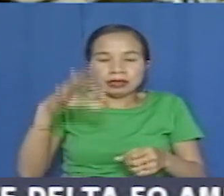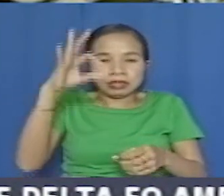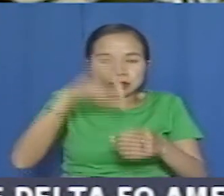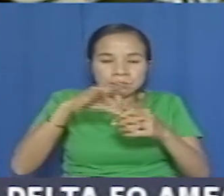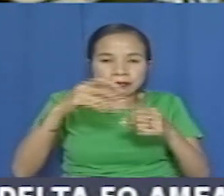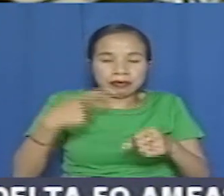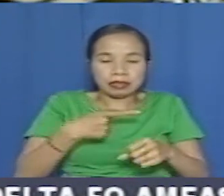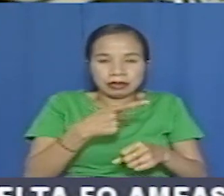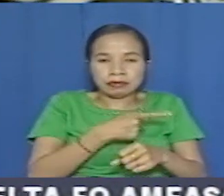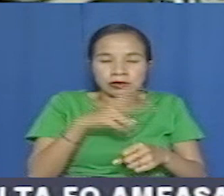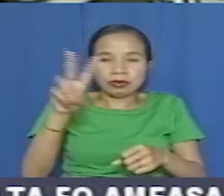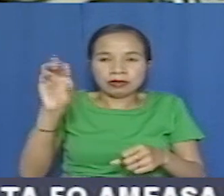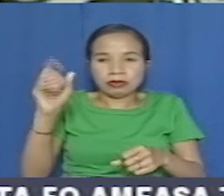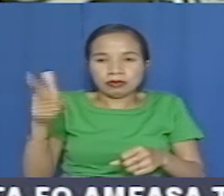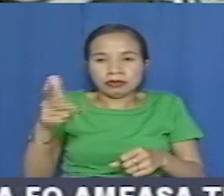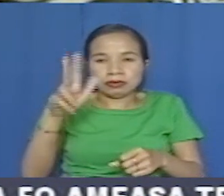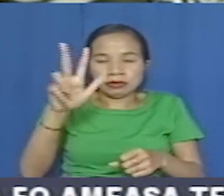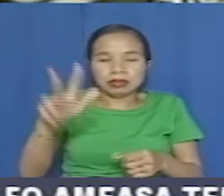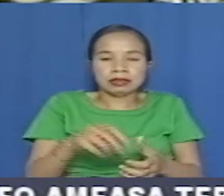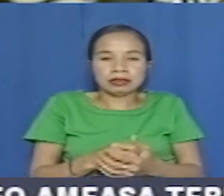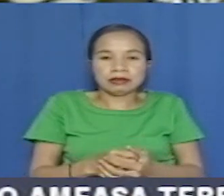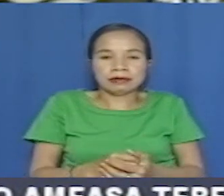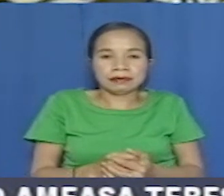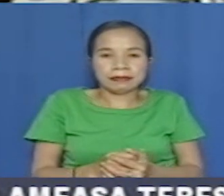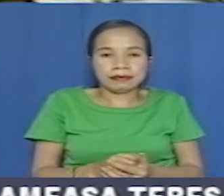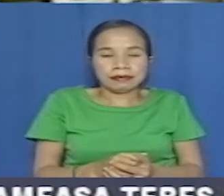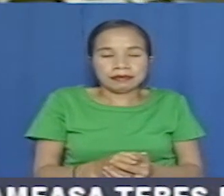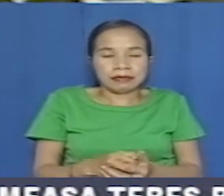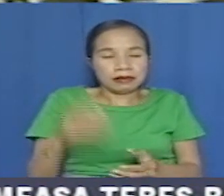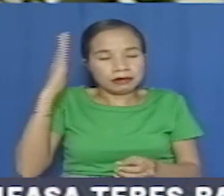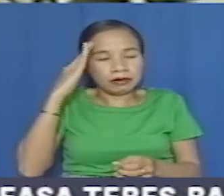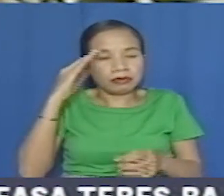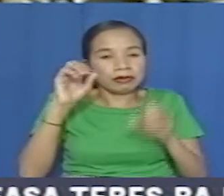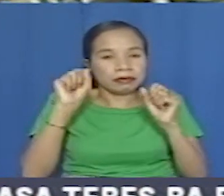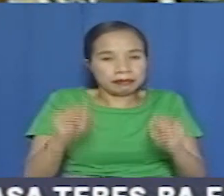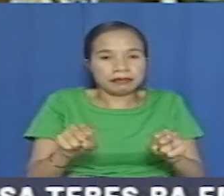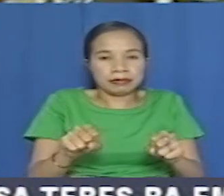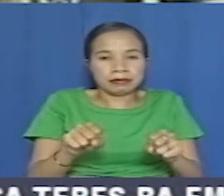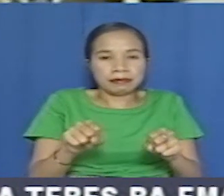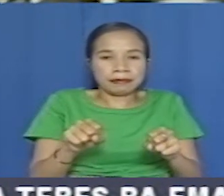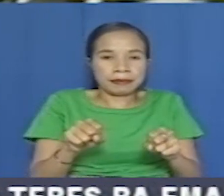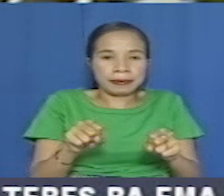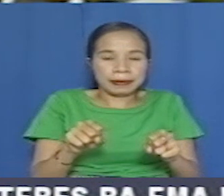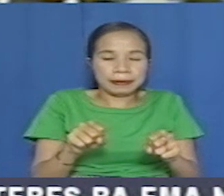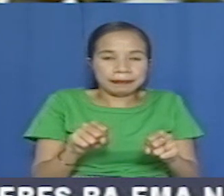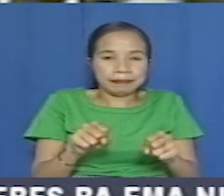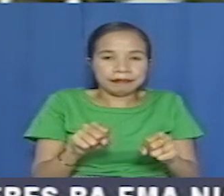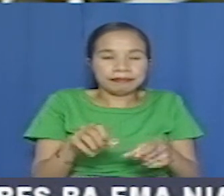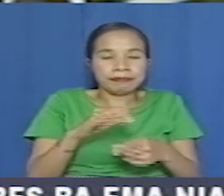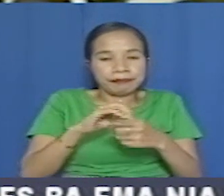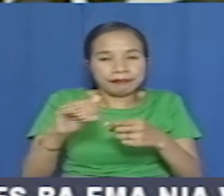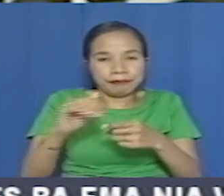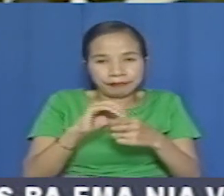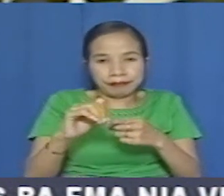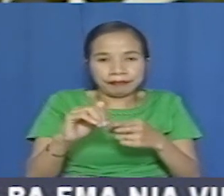2023. Calculavelmente, bele. Ini kusang ya kampu ma pratika